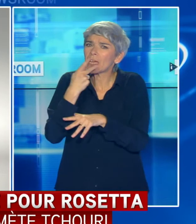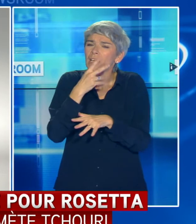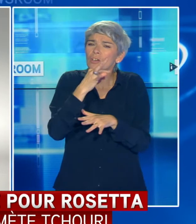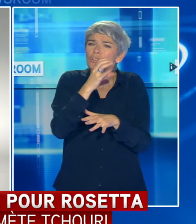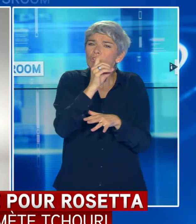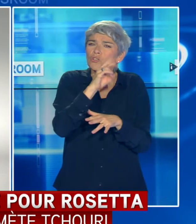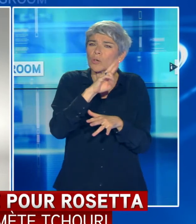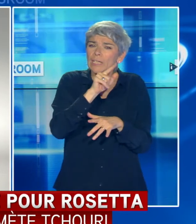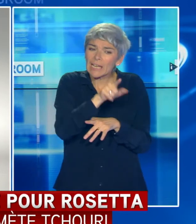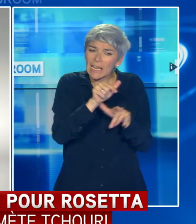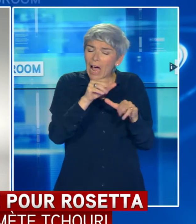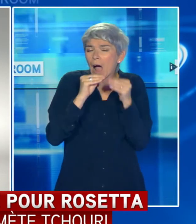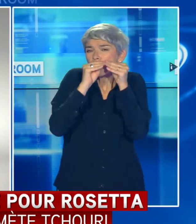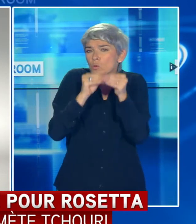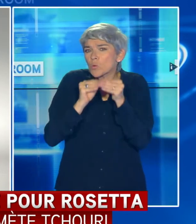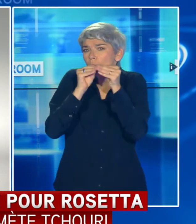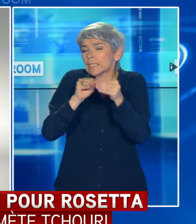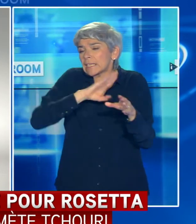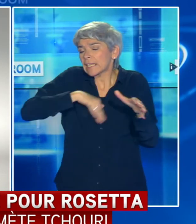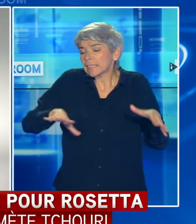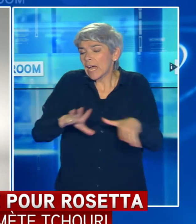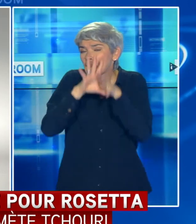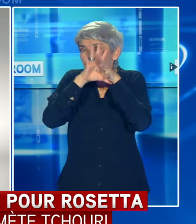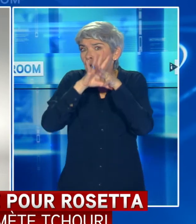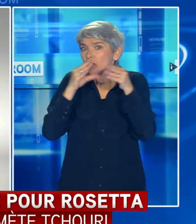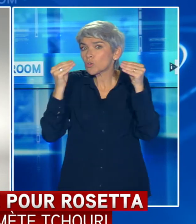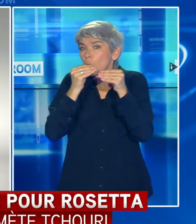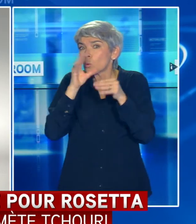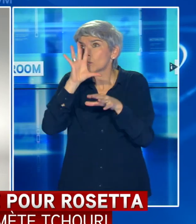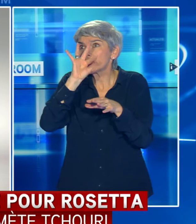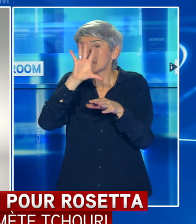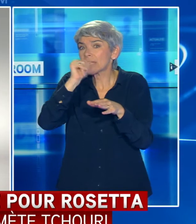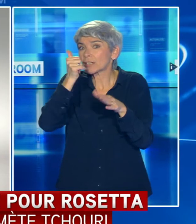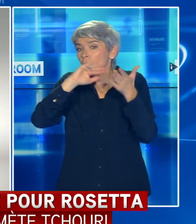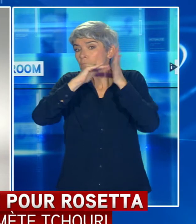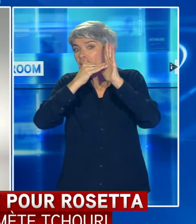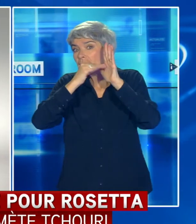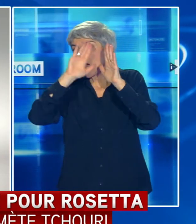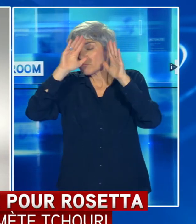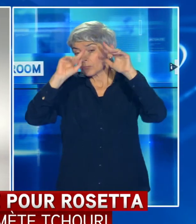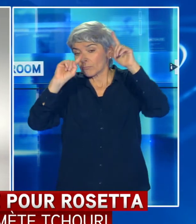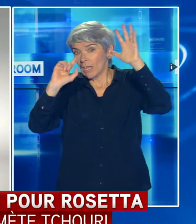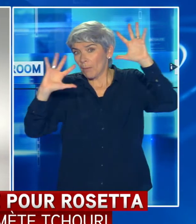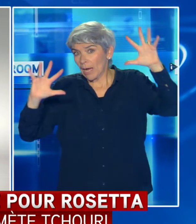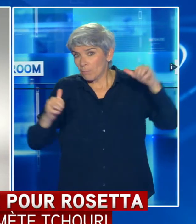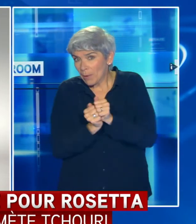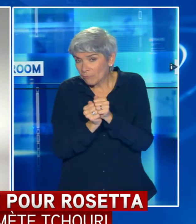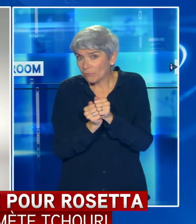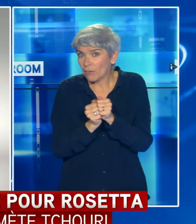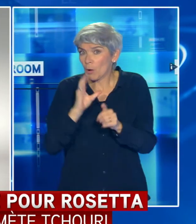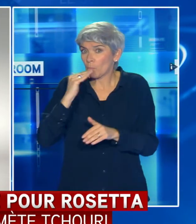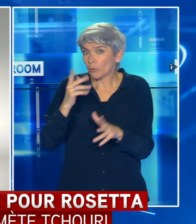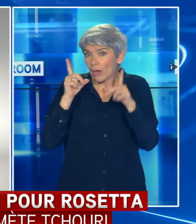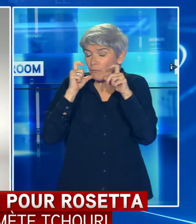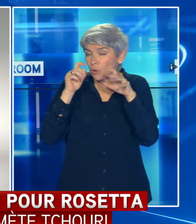version scientifique. Avec amour, une dernière image prise à 51 mètres avant ce crash. Donc d'où cette